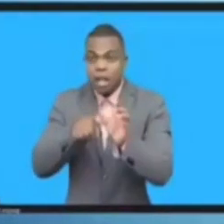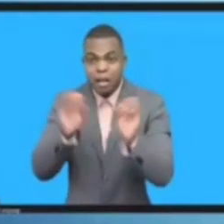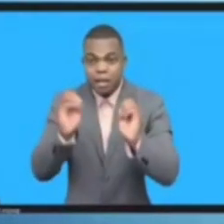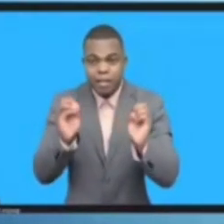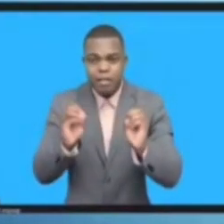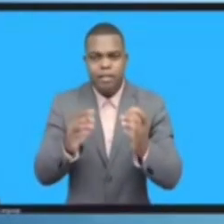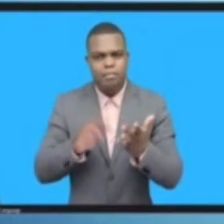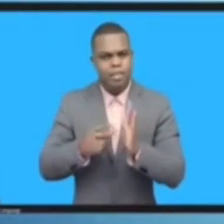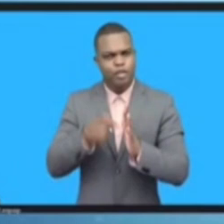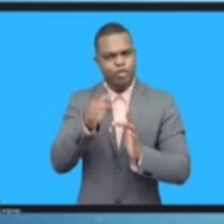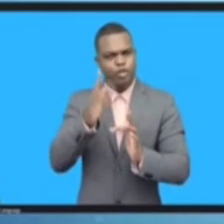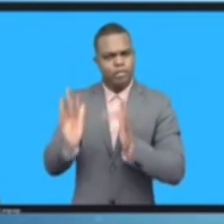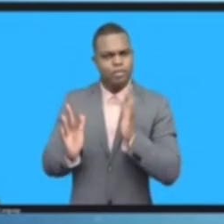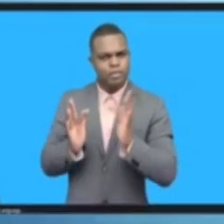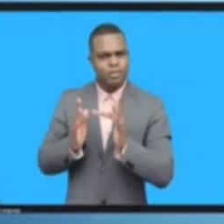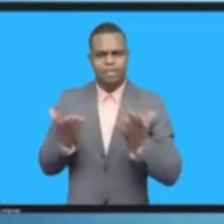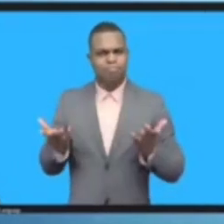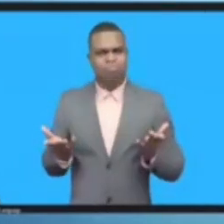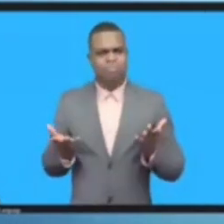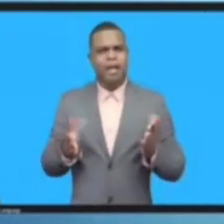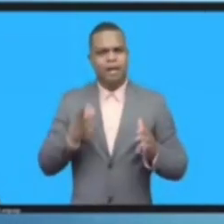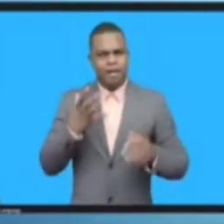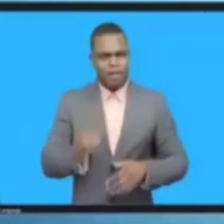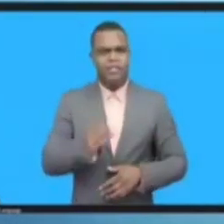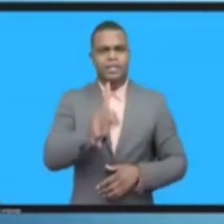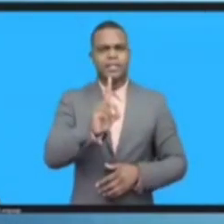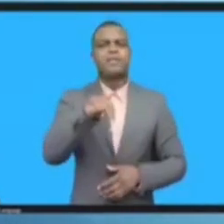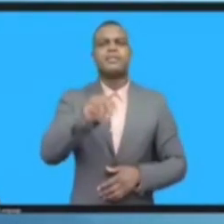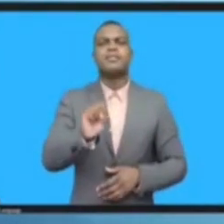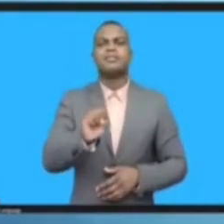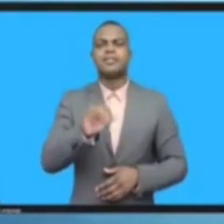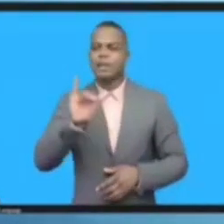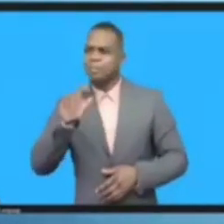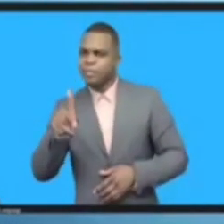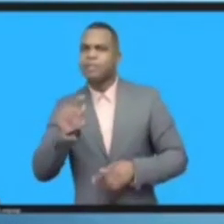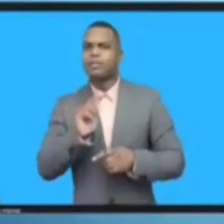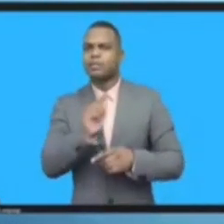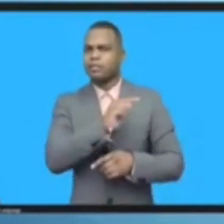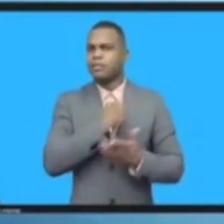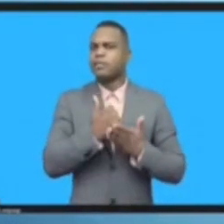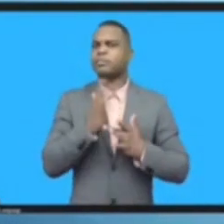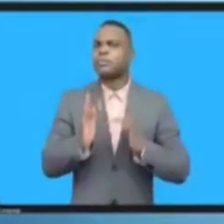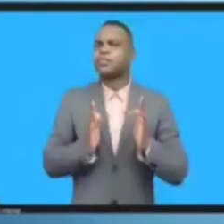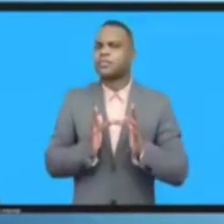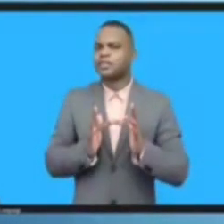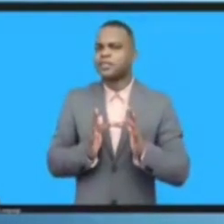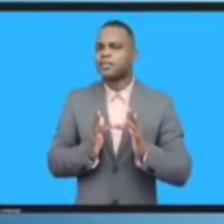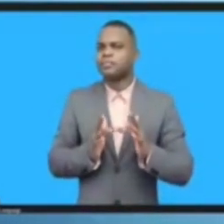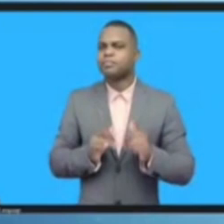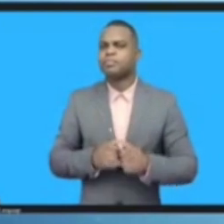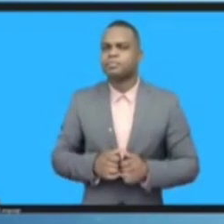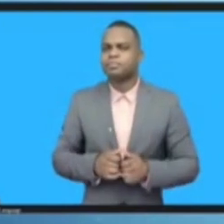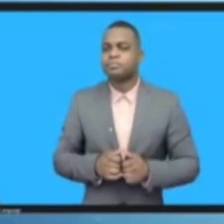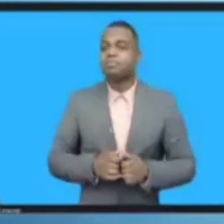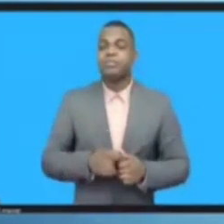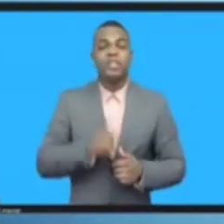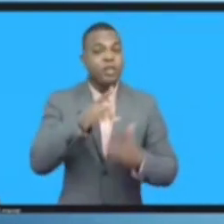L'Internet, aujourd'hui, doit être basé sur la confiance. Une confiance qui vient donc